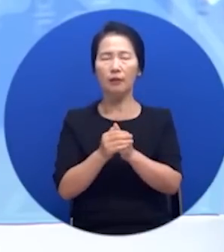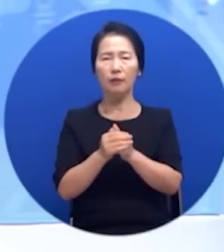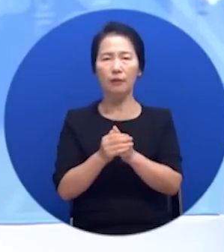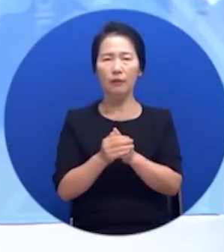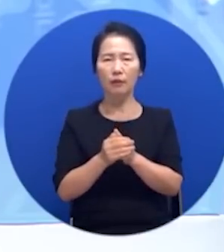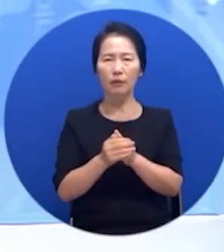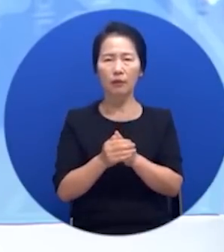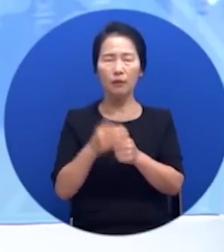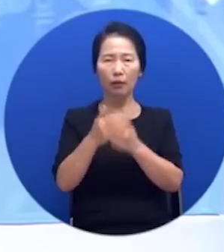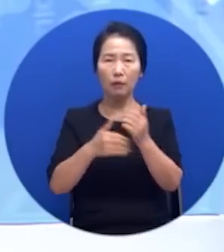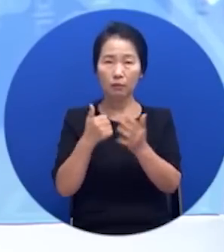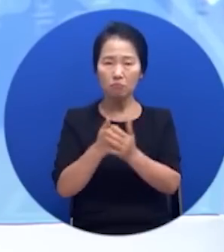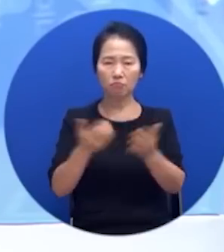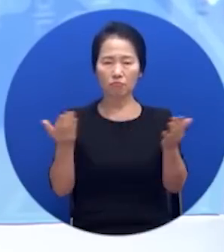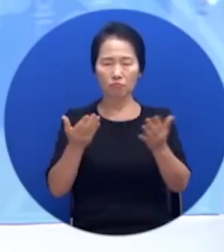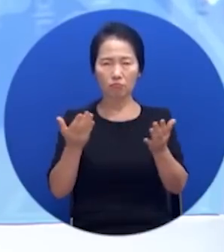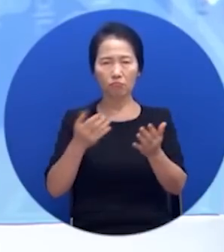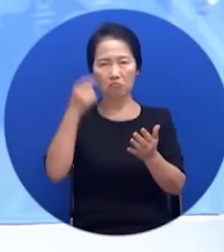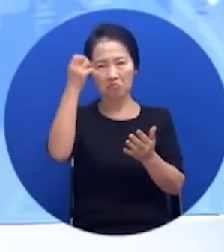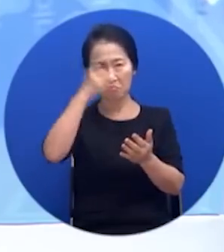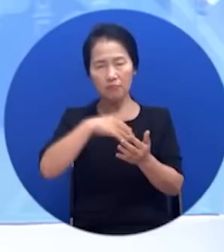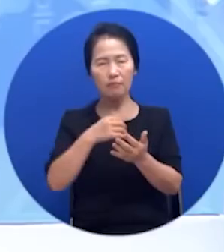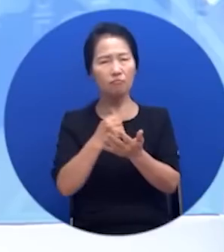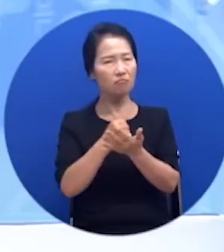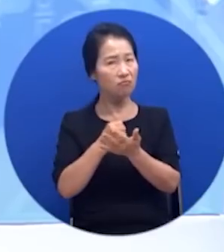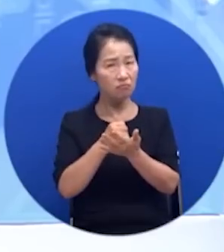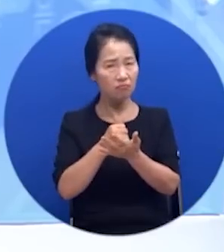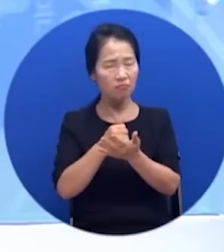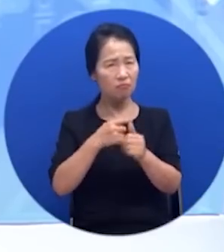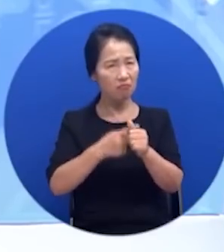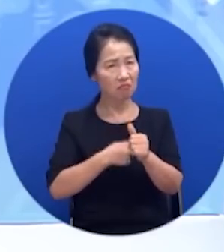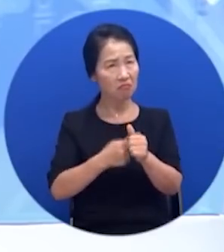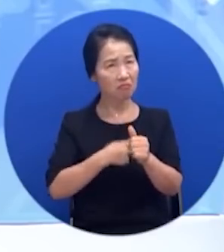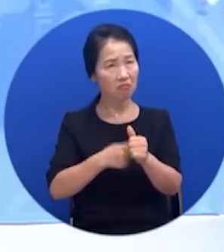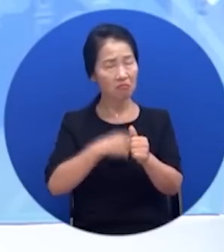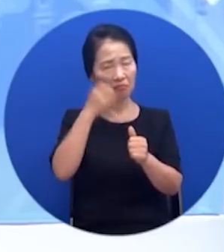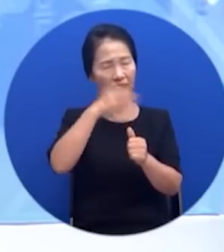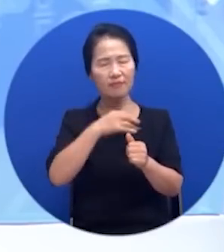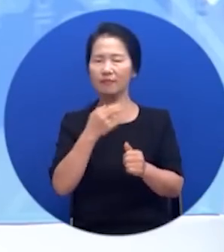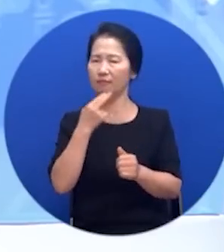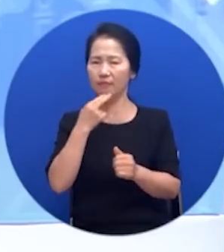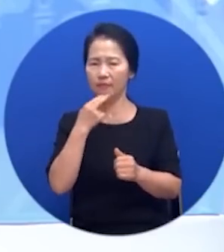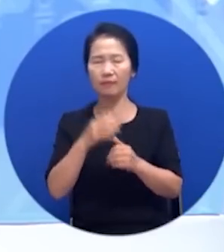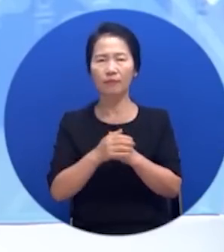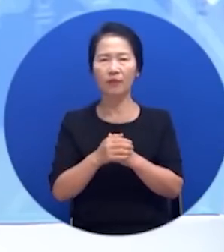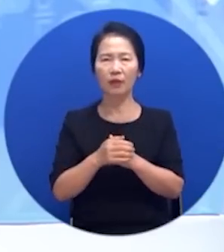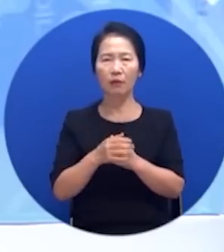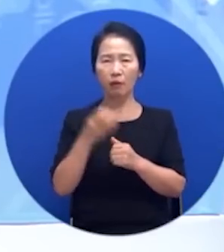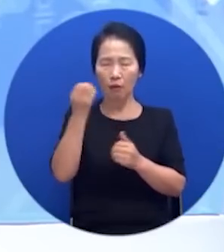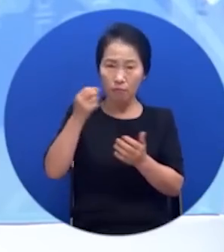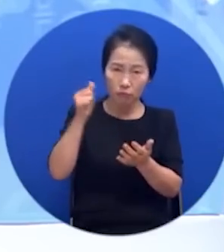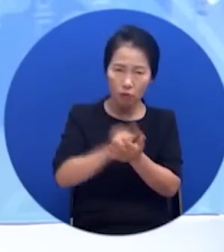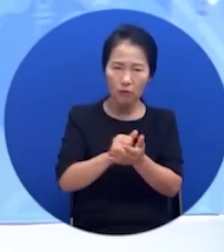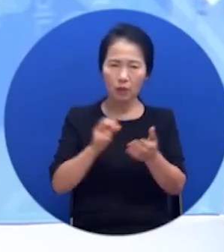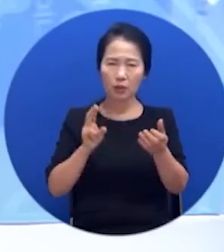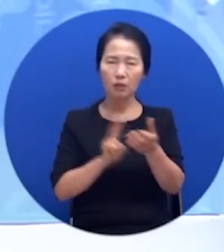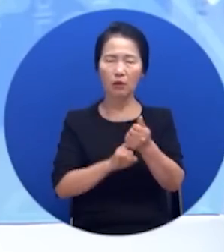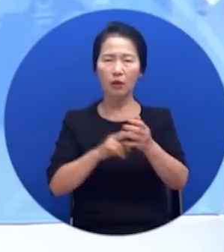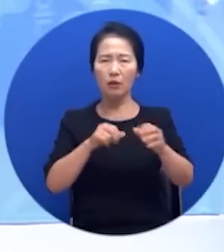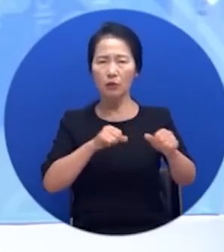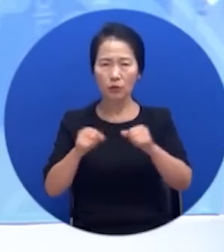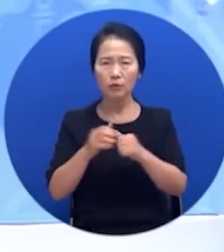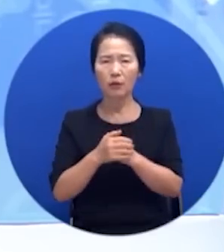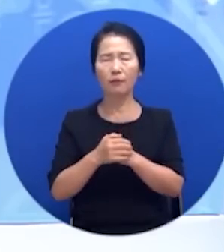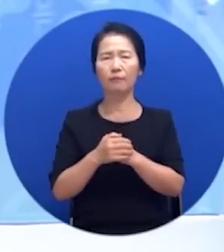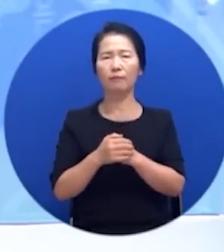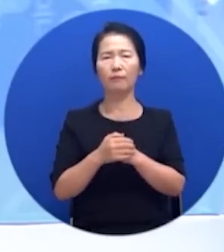하나님께서 하시는 일에는 우연이 없음을 믿습니다. 이 땅을 향한 엄청난 기적의 역사는 이 나라의 민족을 향한